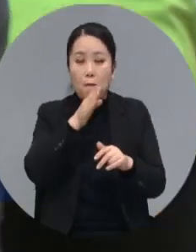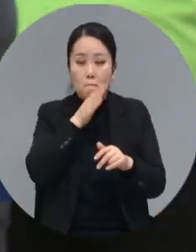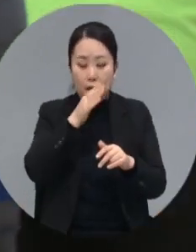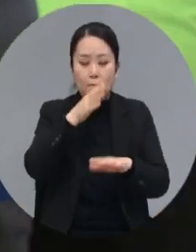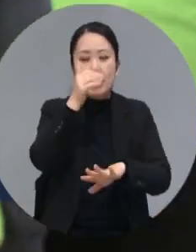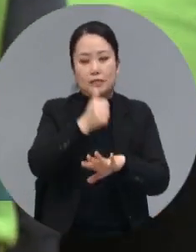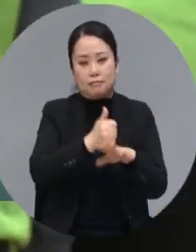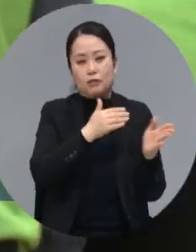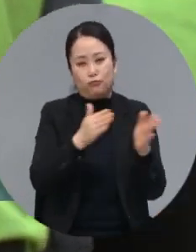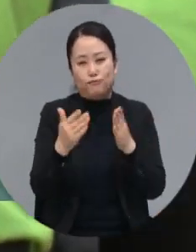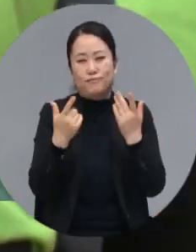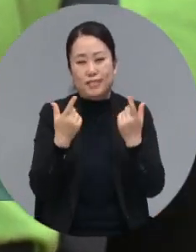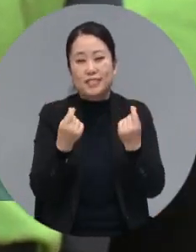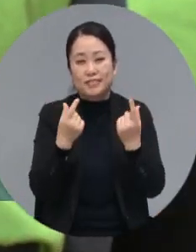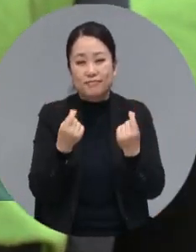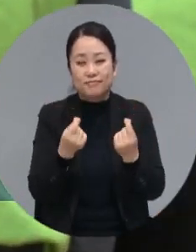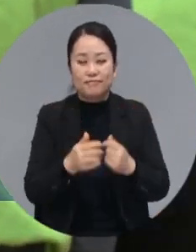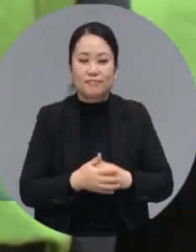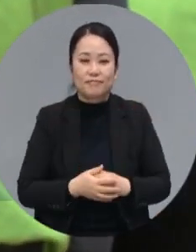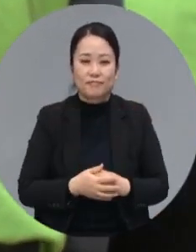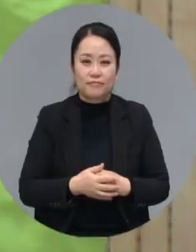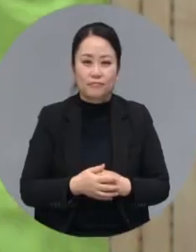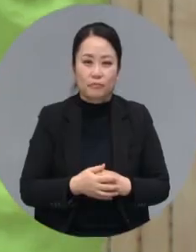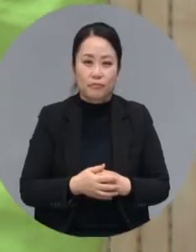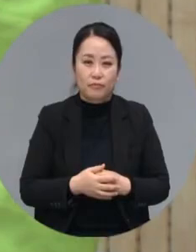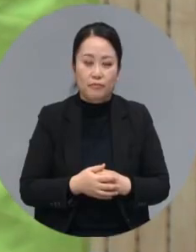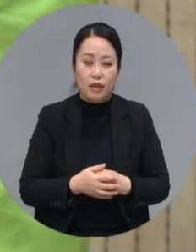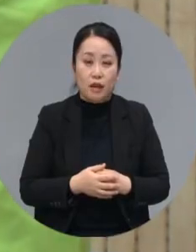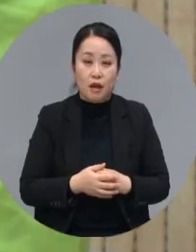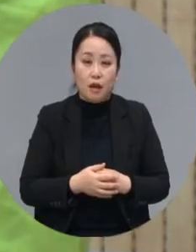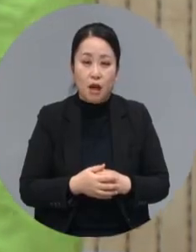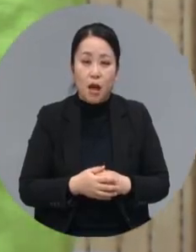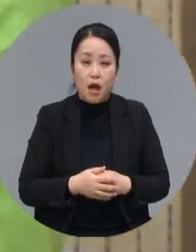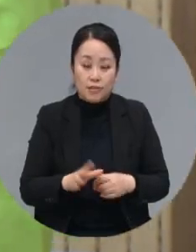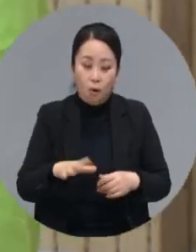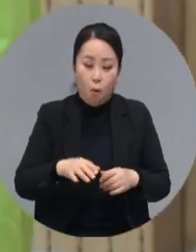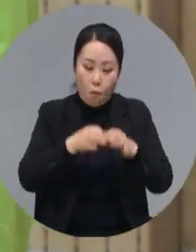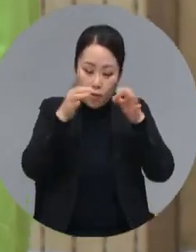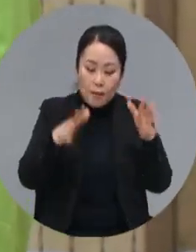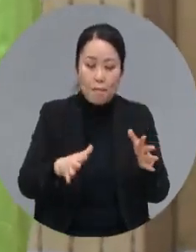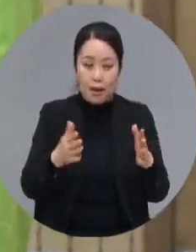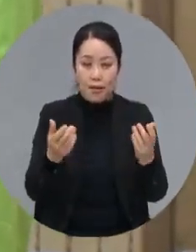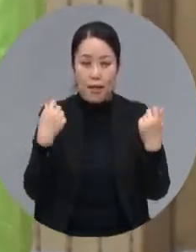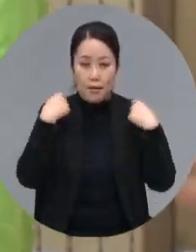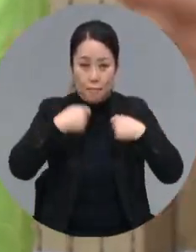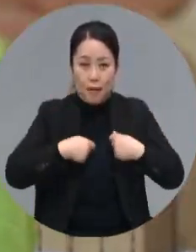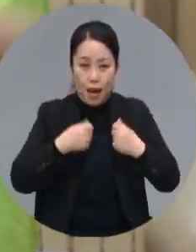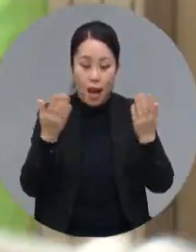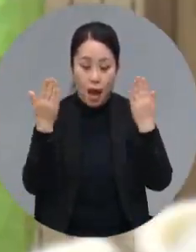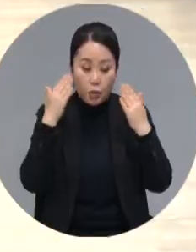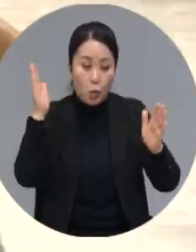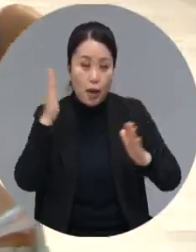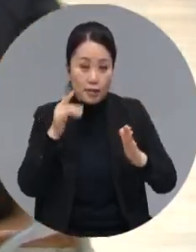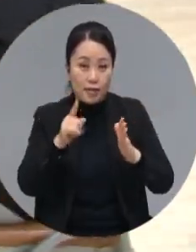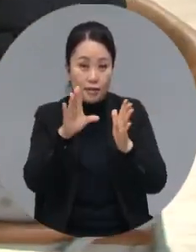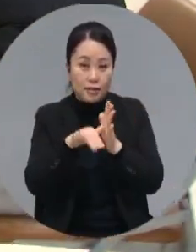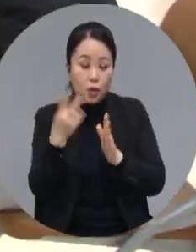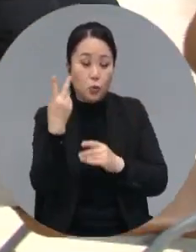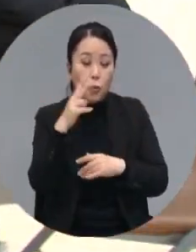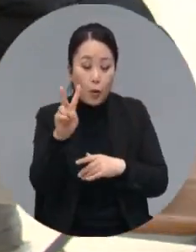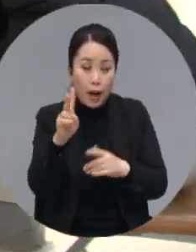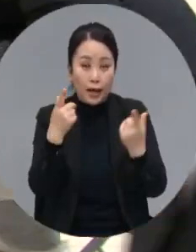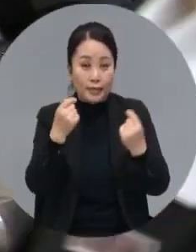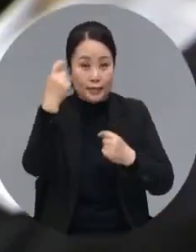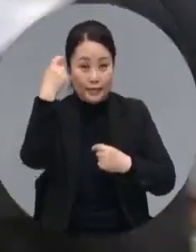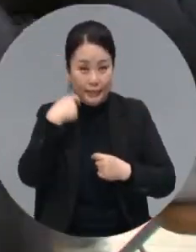마지막 준비를 하는가 싶은 생각이 드는 거라. 모처럼 입어보는 교복에 학창 시절 그날로 되돌아간